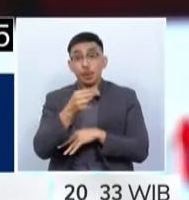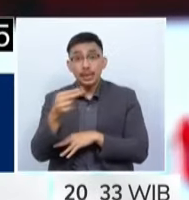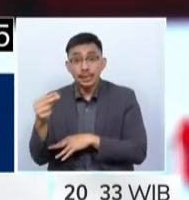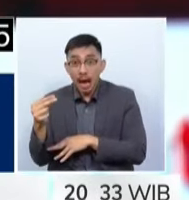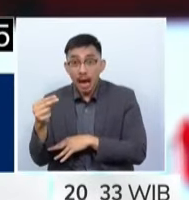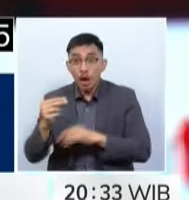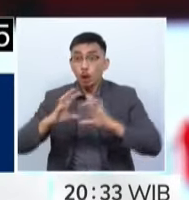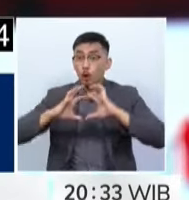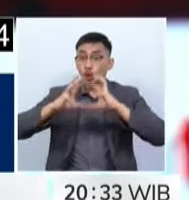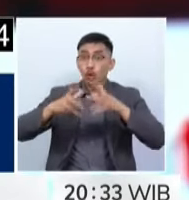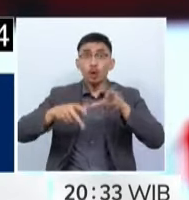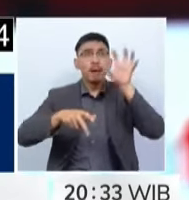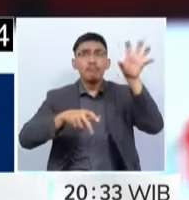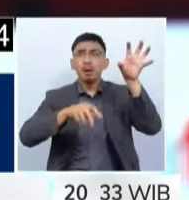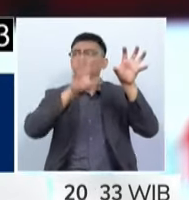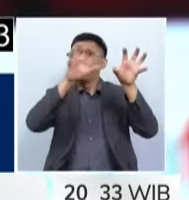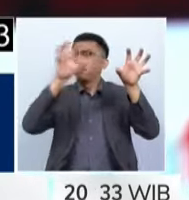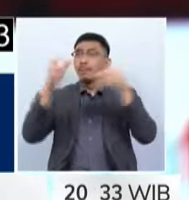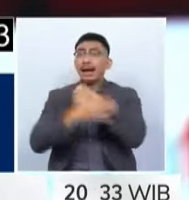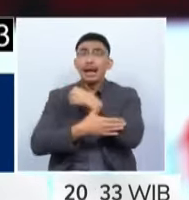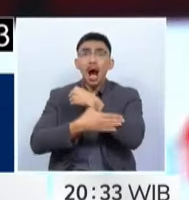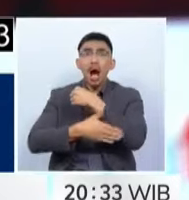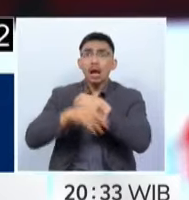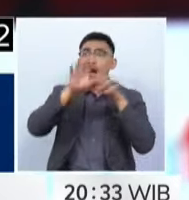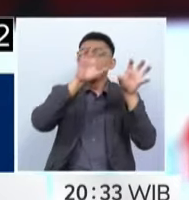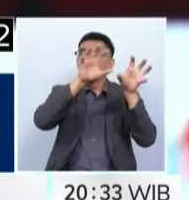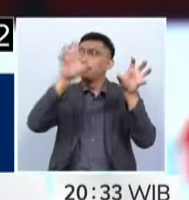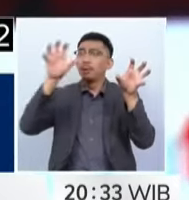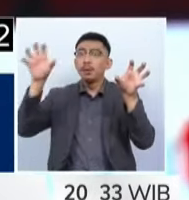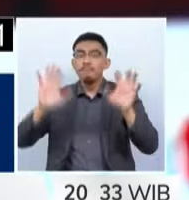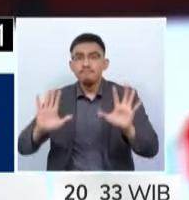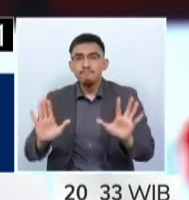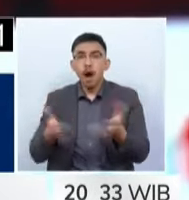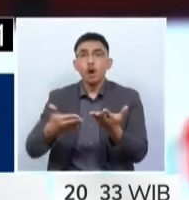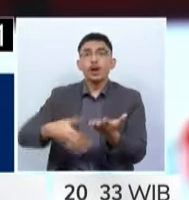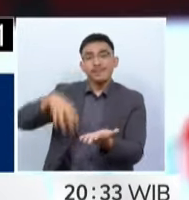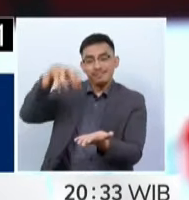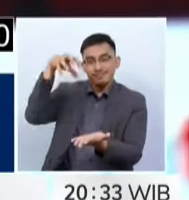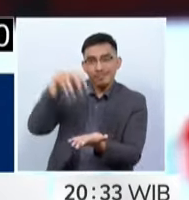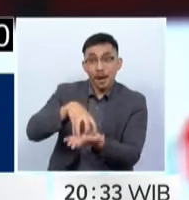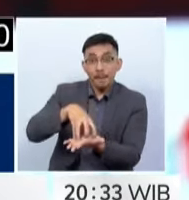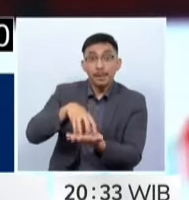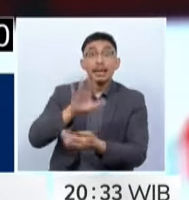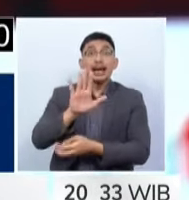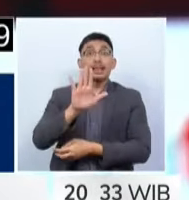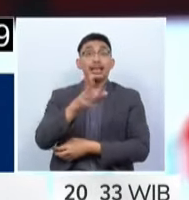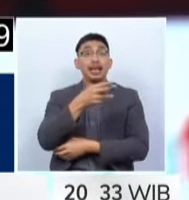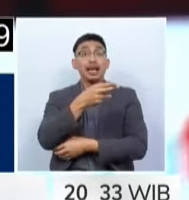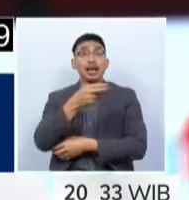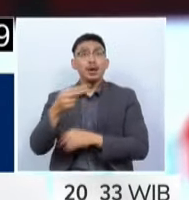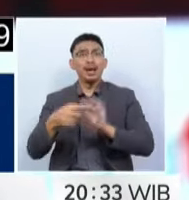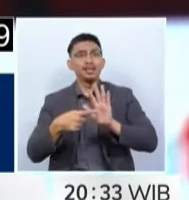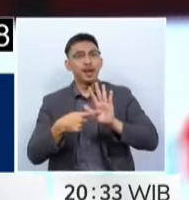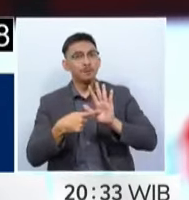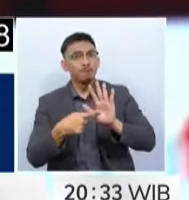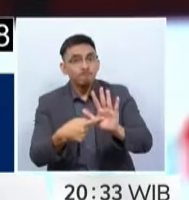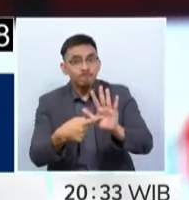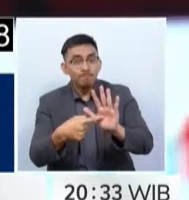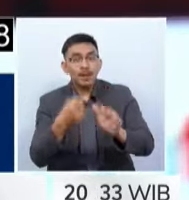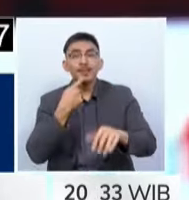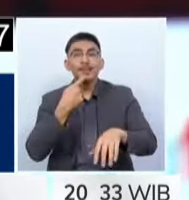dunia sehingga di tiap-tiap region kita akan memiliki sat satu tempat di mana Indonesia menunjukkan karya